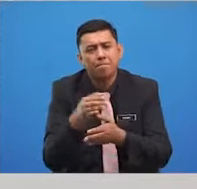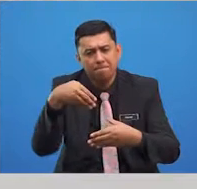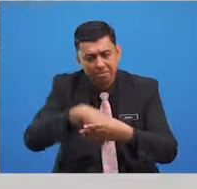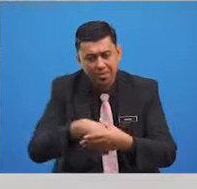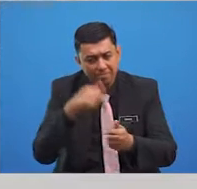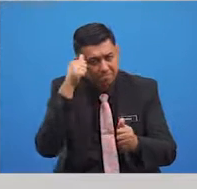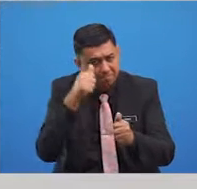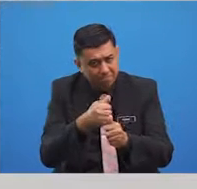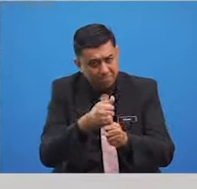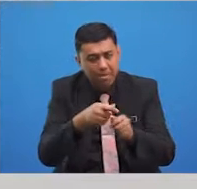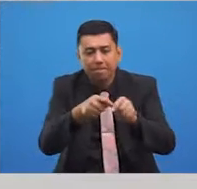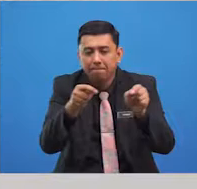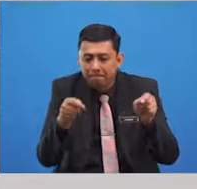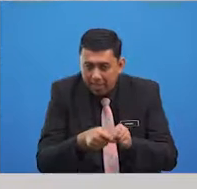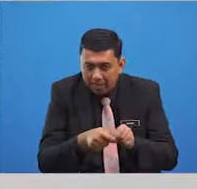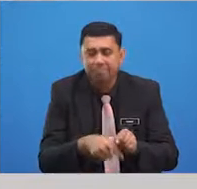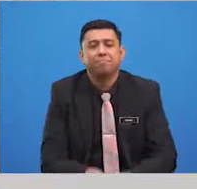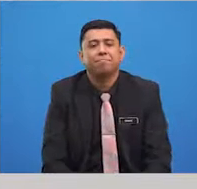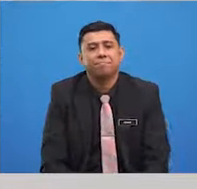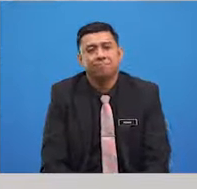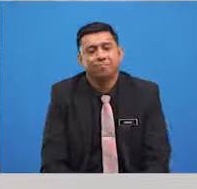dalam mengingat lokasi.